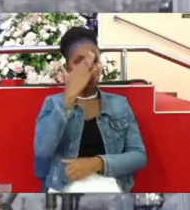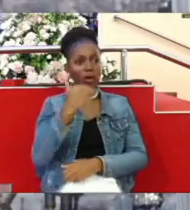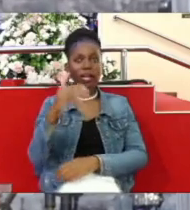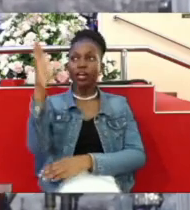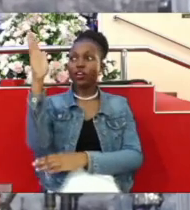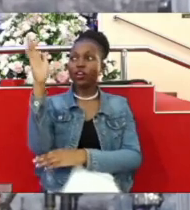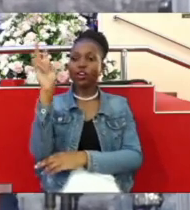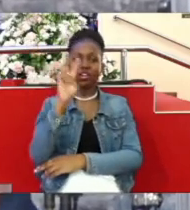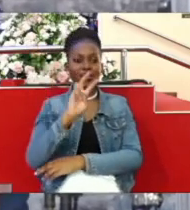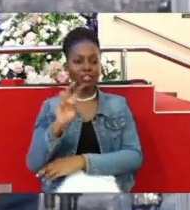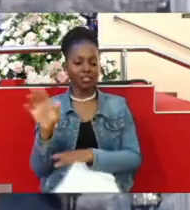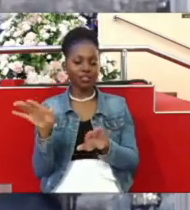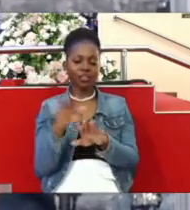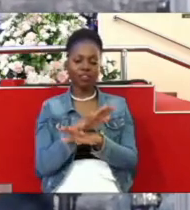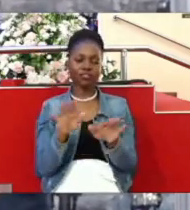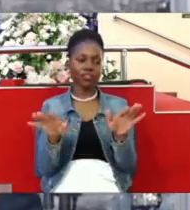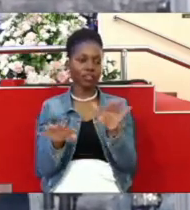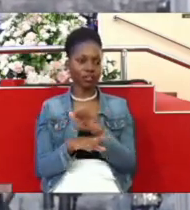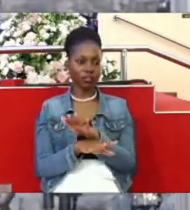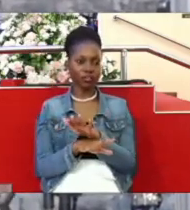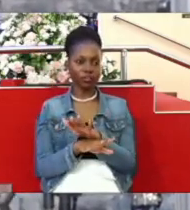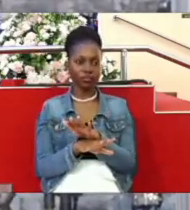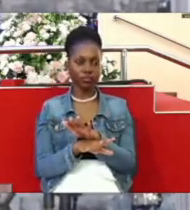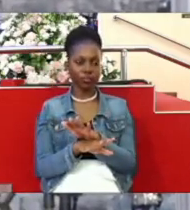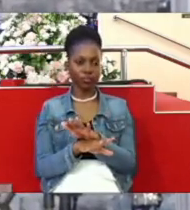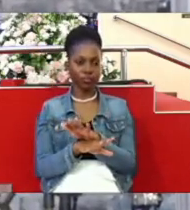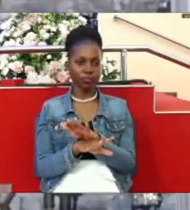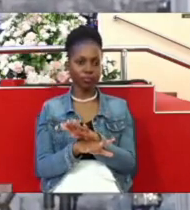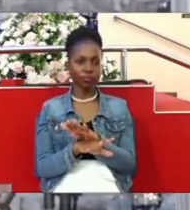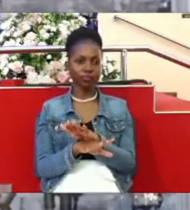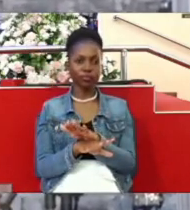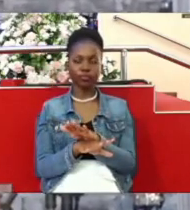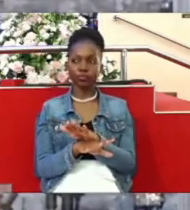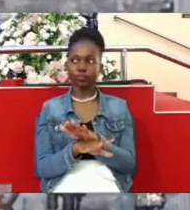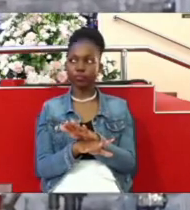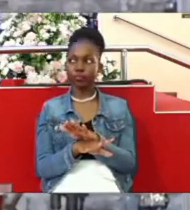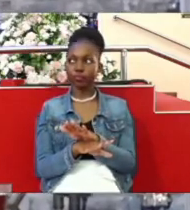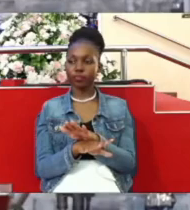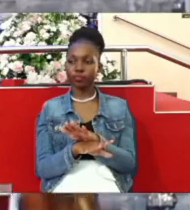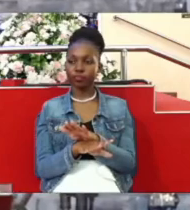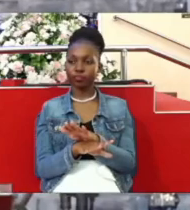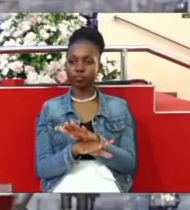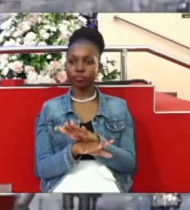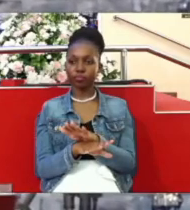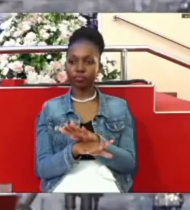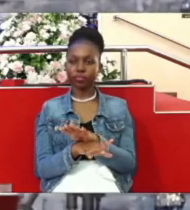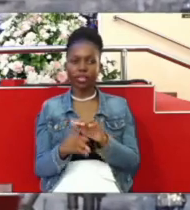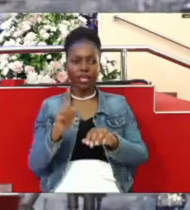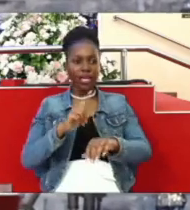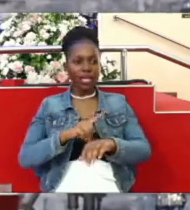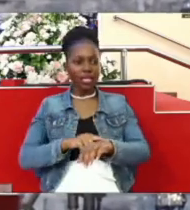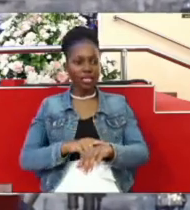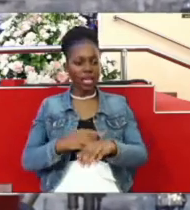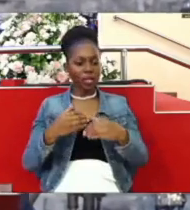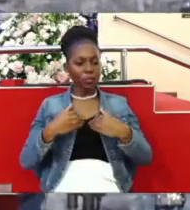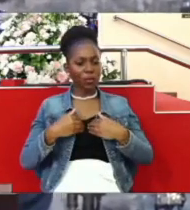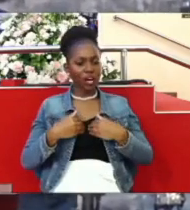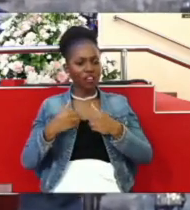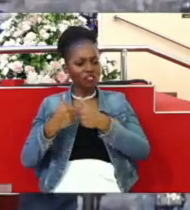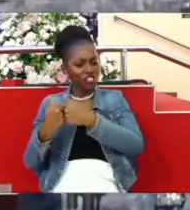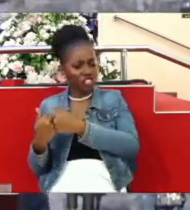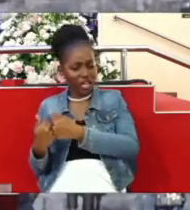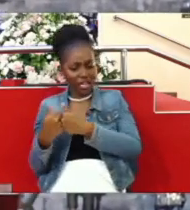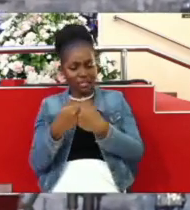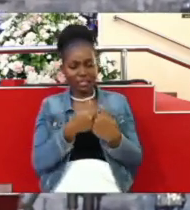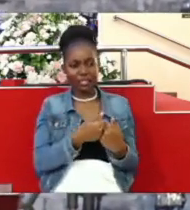deliver and vindicate us. Tukaamini Mungu ambaye anaona yote na anaweza kutupigania. When you are facing a tough situation in your life.